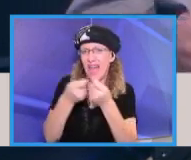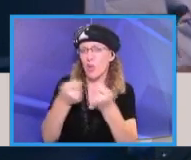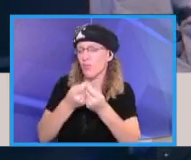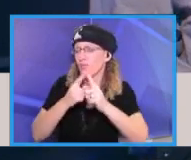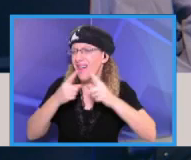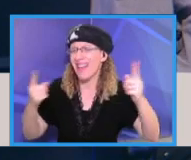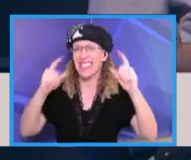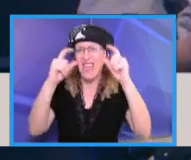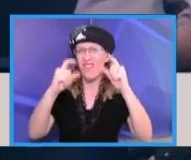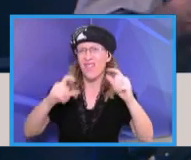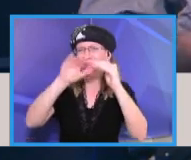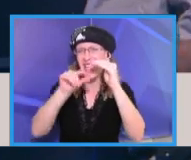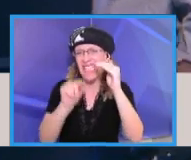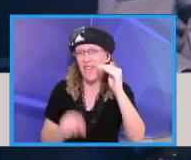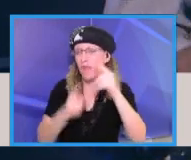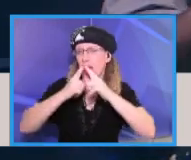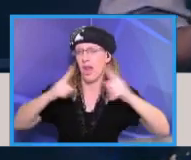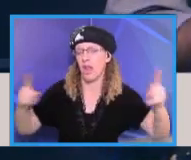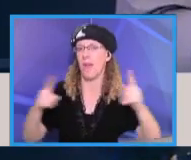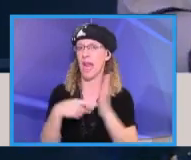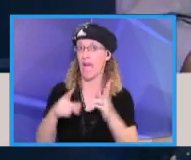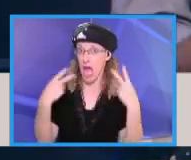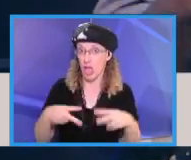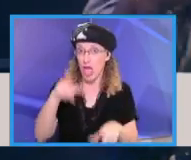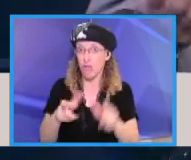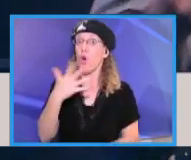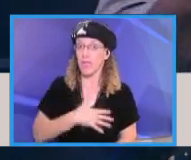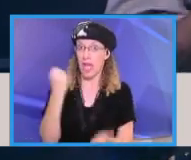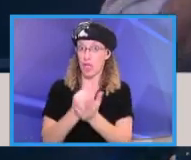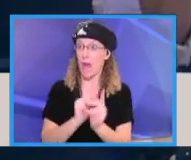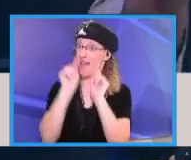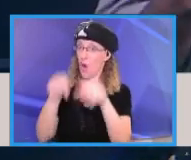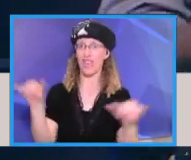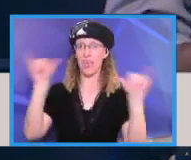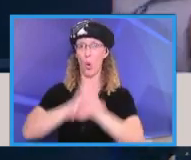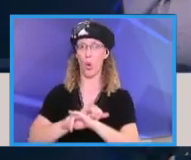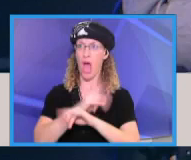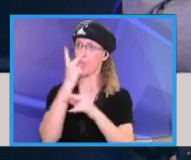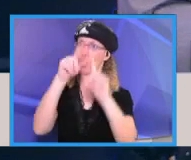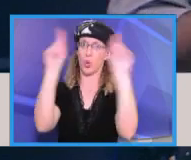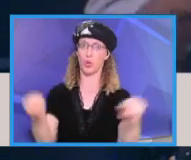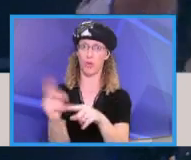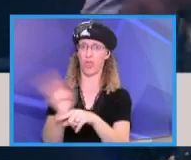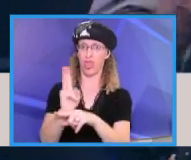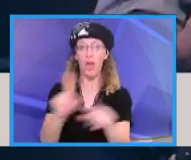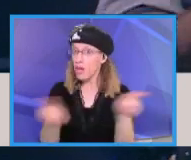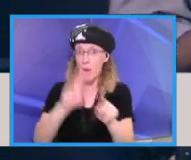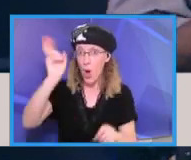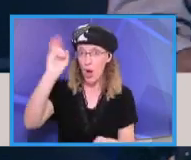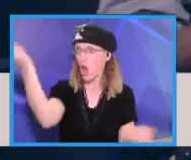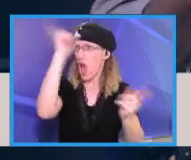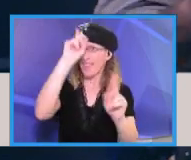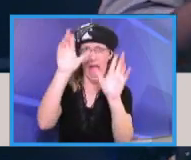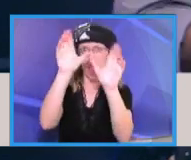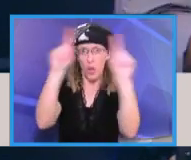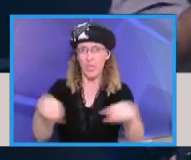הרבה סעיפים ותתי סעיפים, ולכן החשש הוא שאנשים שרוצים כשר הם יבואו ויוטעו, כי הם יראו תעודות כמו, בדיוק כמו בחול, שהם לא יודעים מי הם ומה